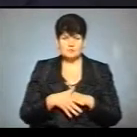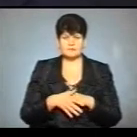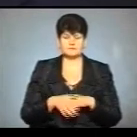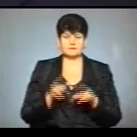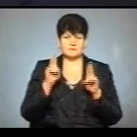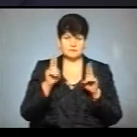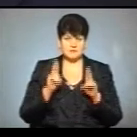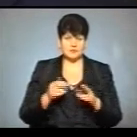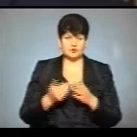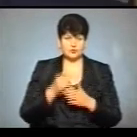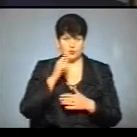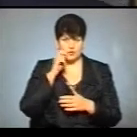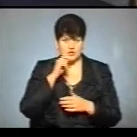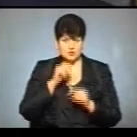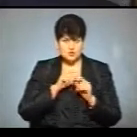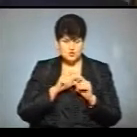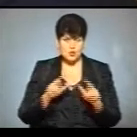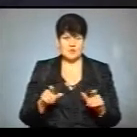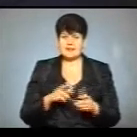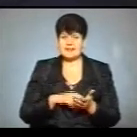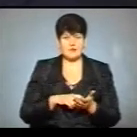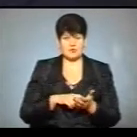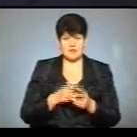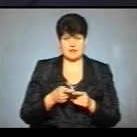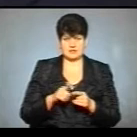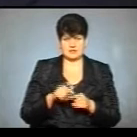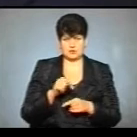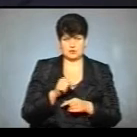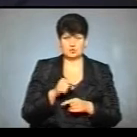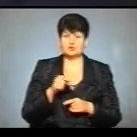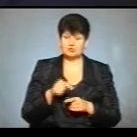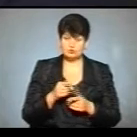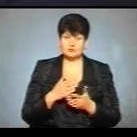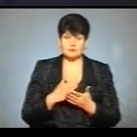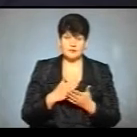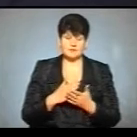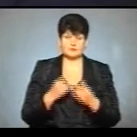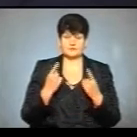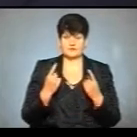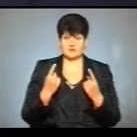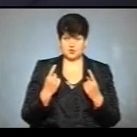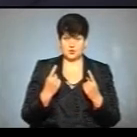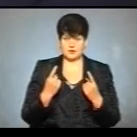нової української школи, і вони не боялися цього виклику. І тому ми досить бачимо високий